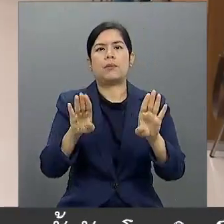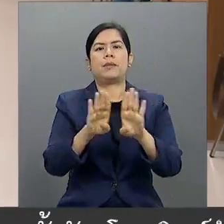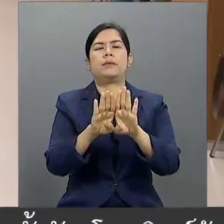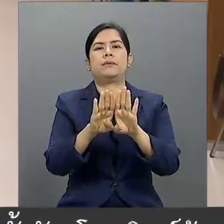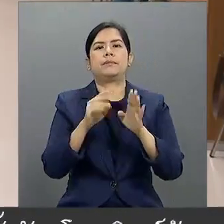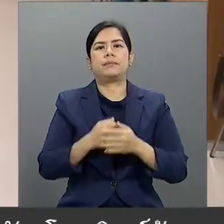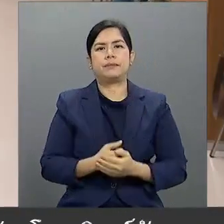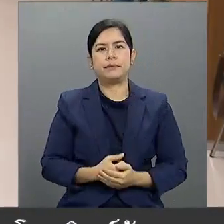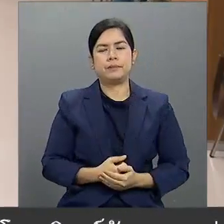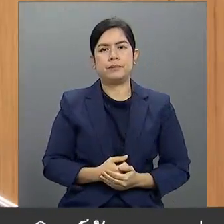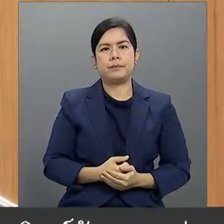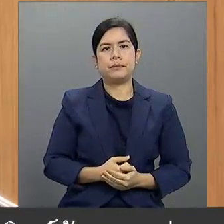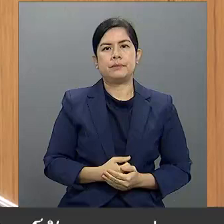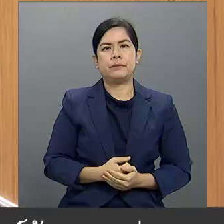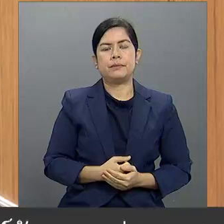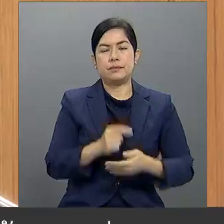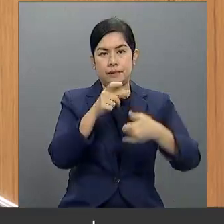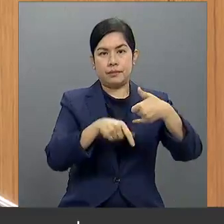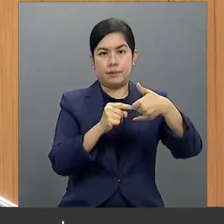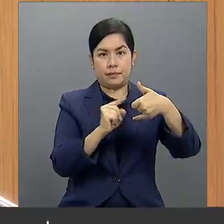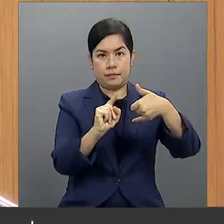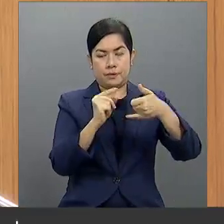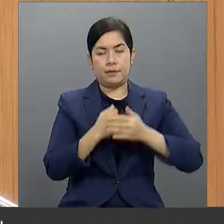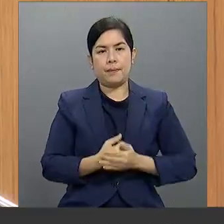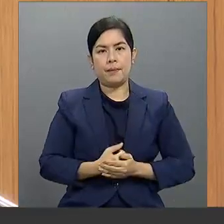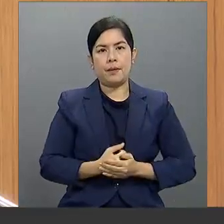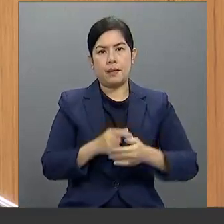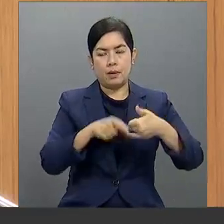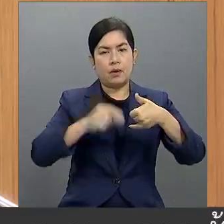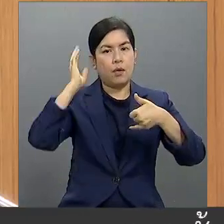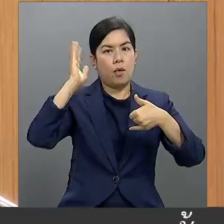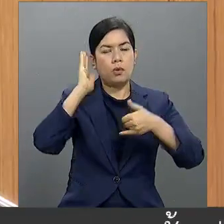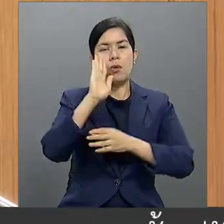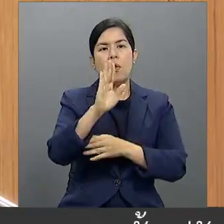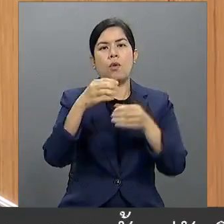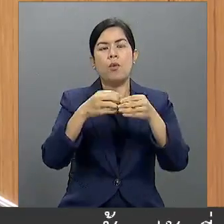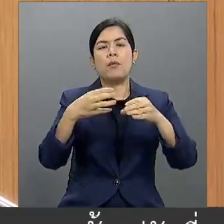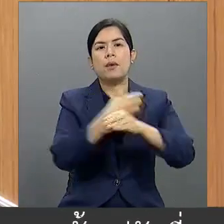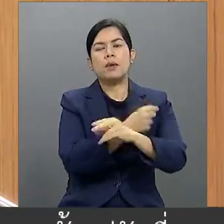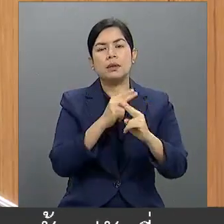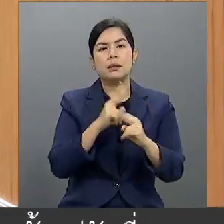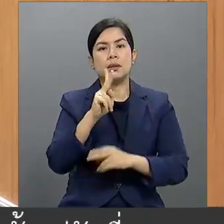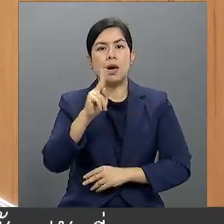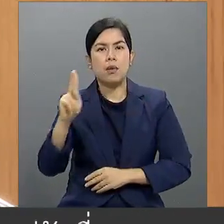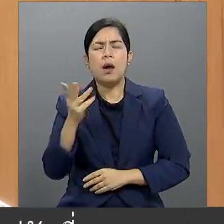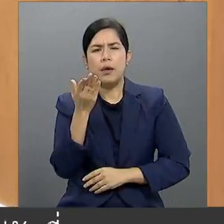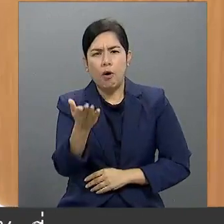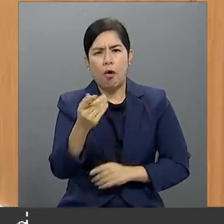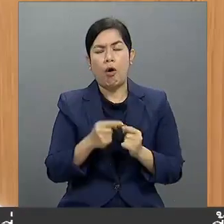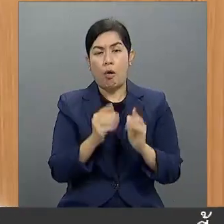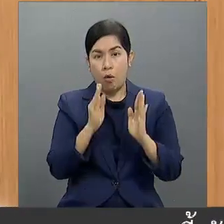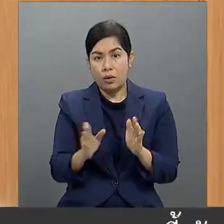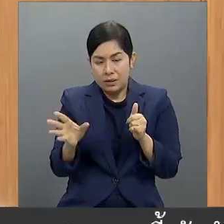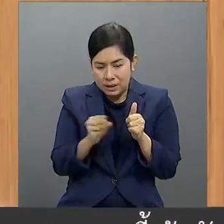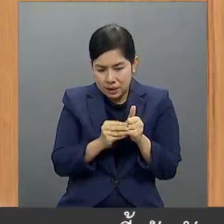ขณะที่นายวิโรจน์ลักษณาอดิศรในฐานะโฆษกพรรคก้าวไกลก็แถลงเรียกร้องผู้ติดเชื้อเปิดเผยไทม์ไลน์โดยละเอียดนะครับ